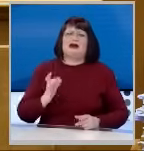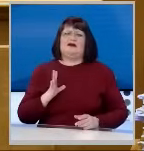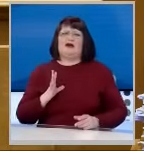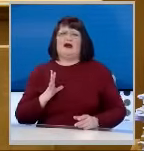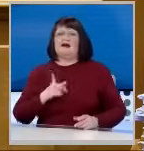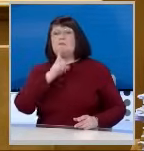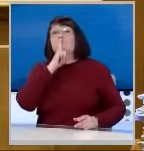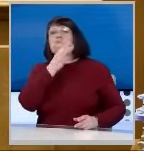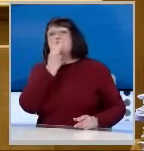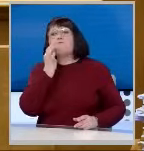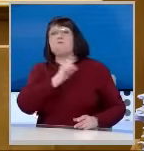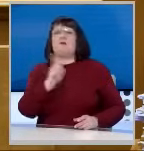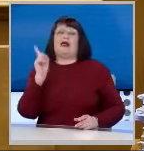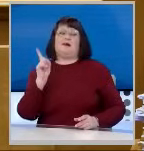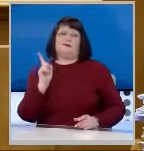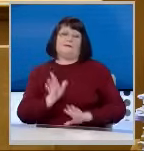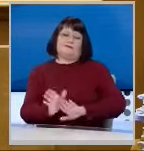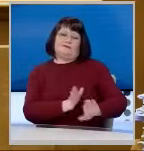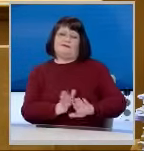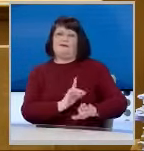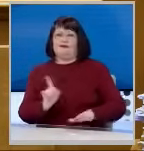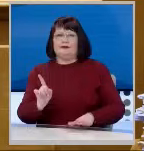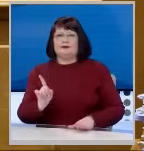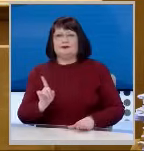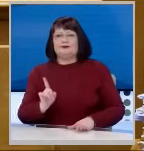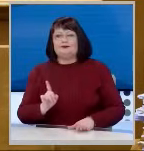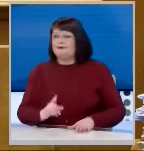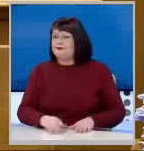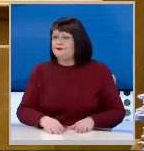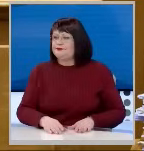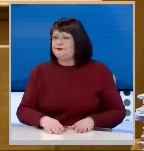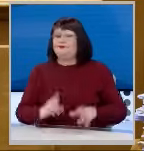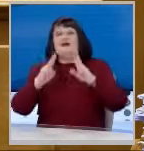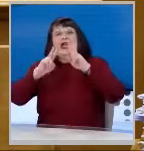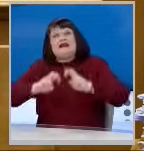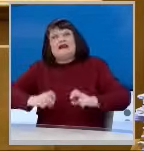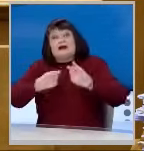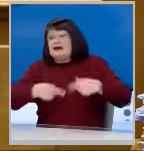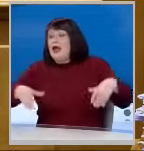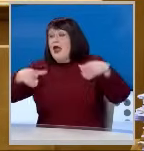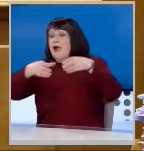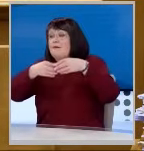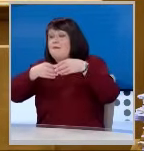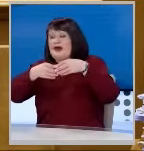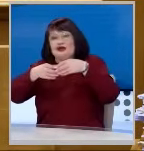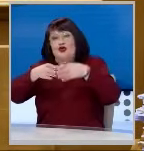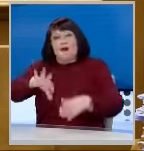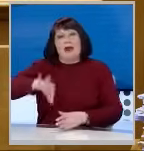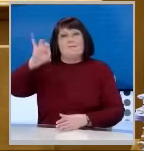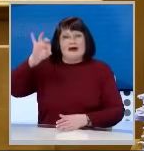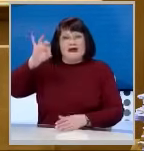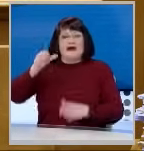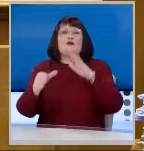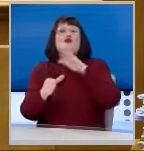παρασιώπηση στη συνέχεια με αυτή αυτή την εξεταστική επιτροπή για την οποία επελέγη